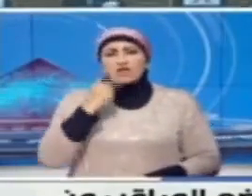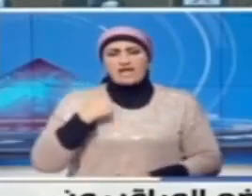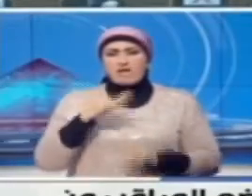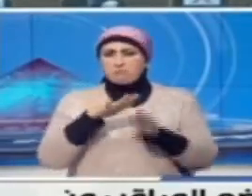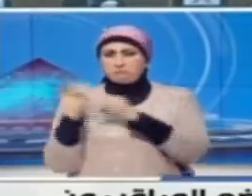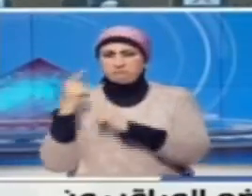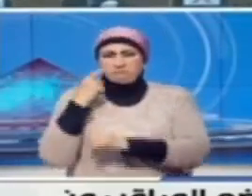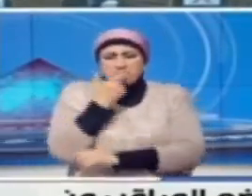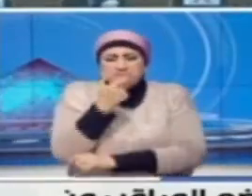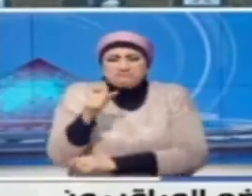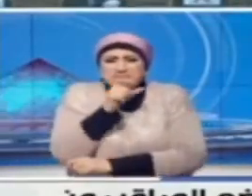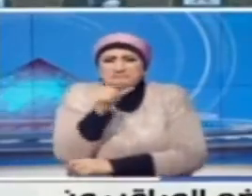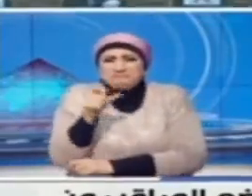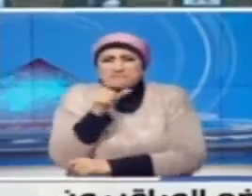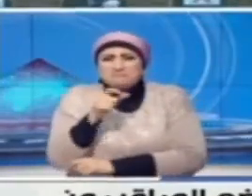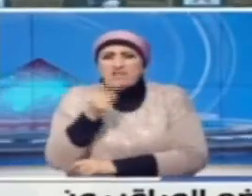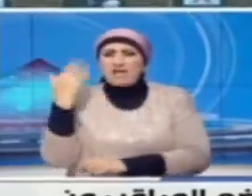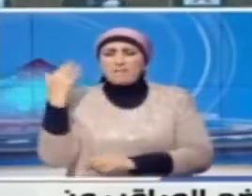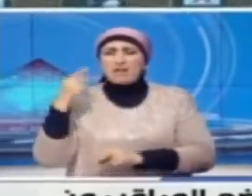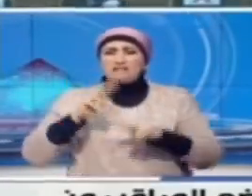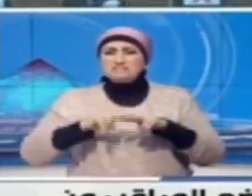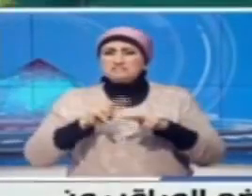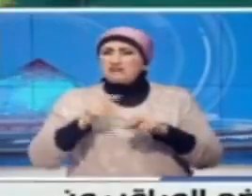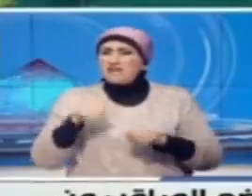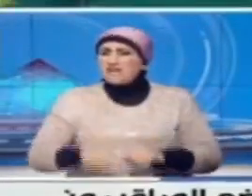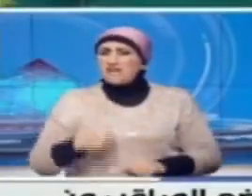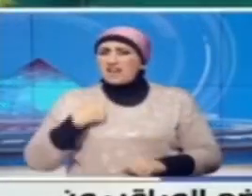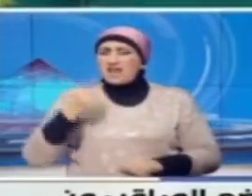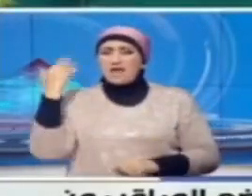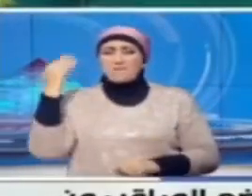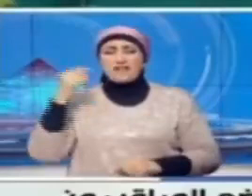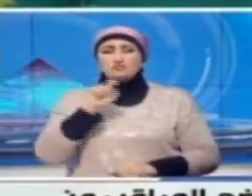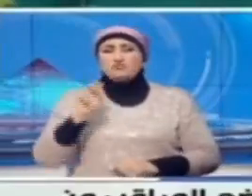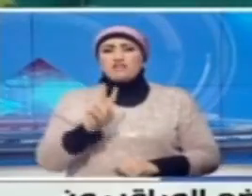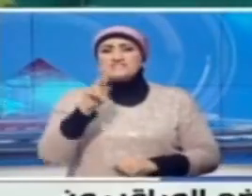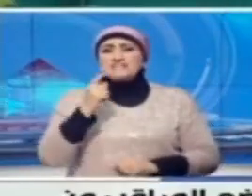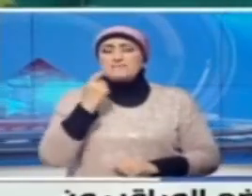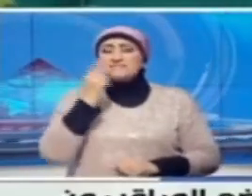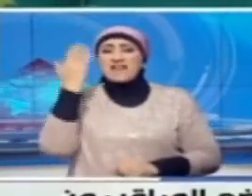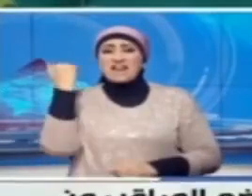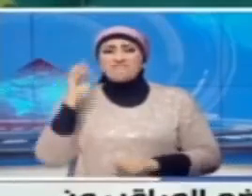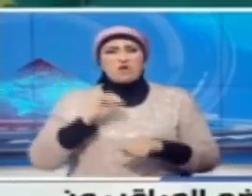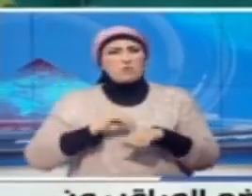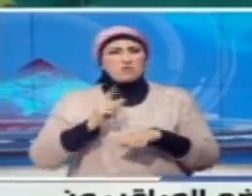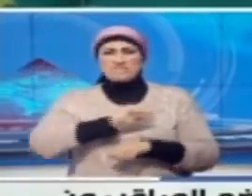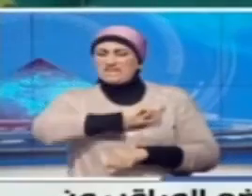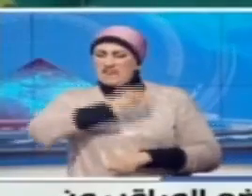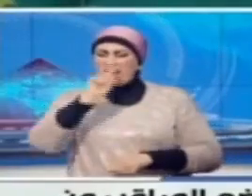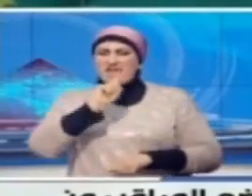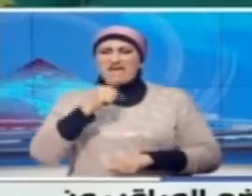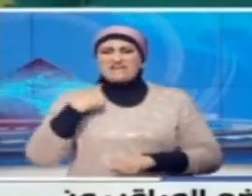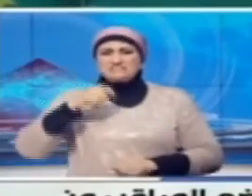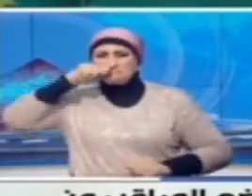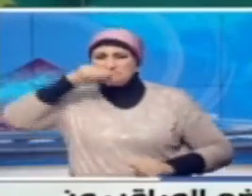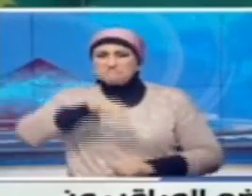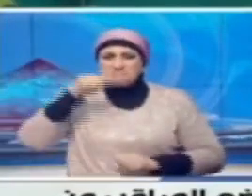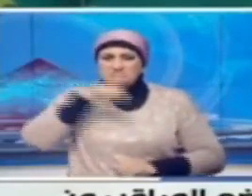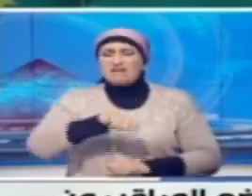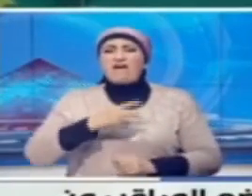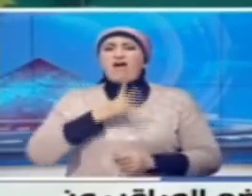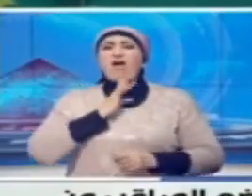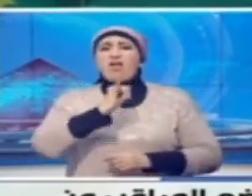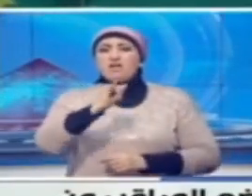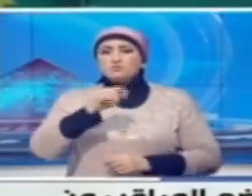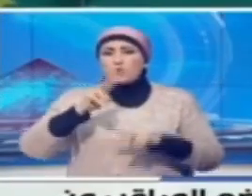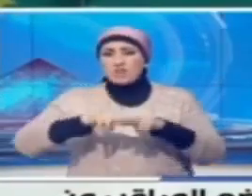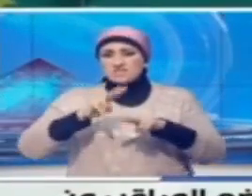الذي منح لإسرائيل في يوليو الماضي، ووصف أشتيق هذا الوضع بأنه مكافأة غير مستحقة للانتهاكات التي ترتكبها سلطات